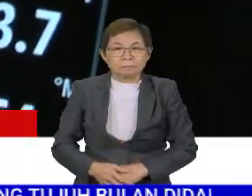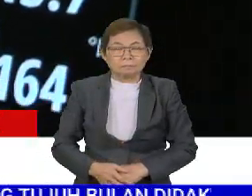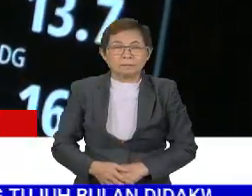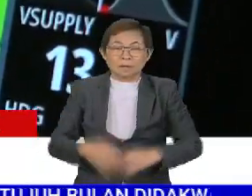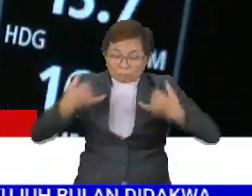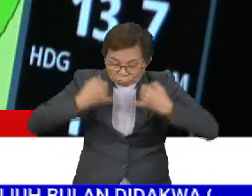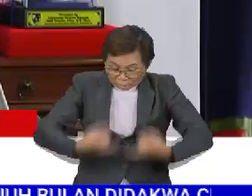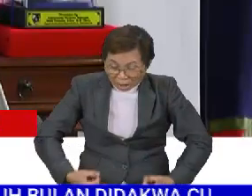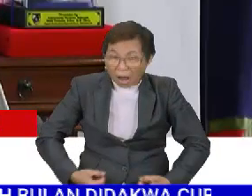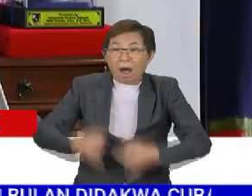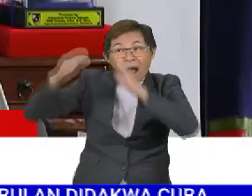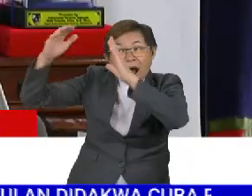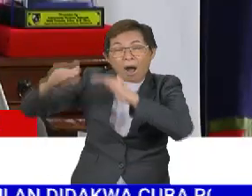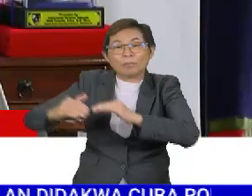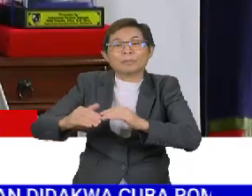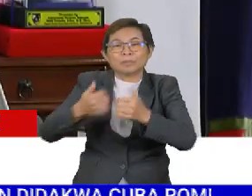mencegah daripada